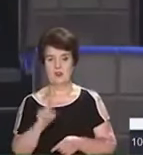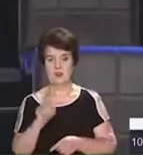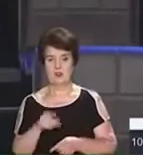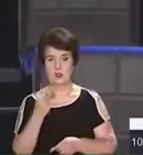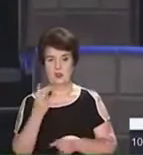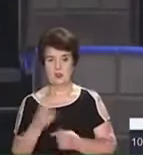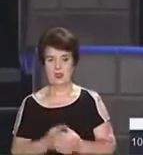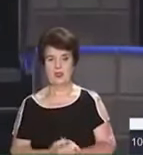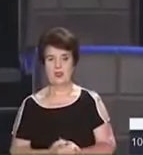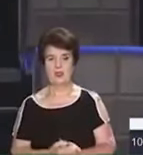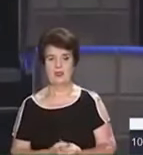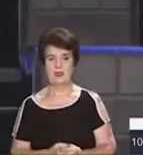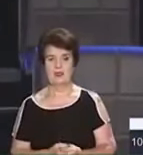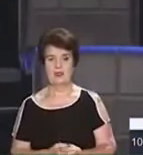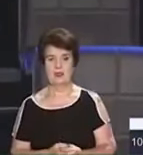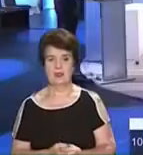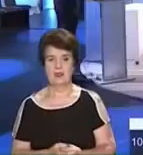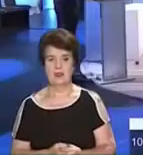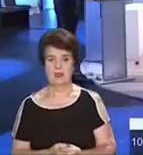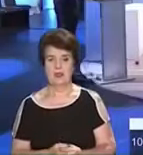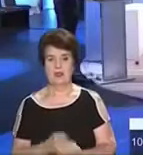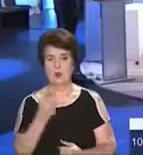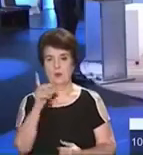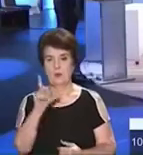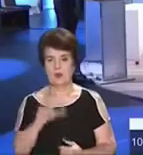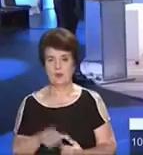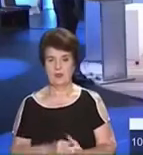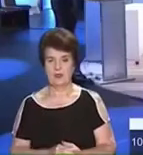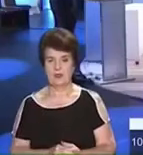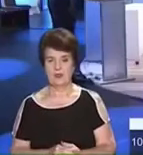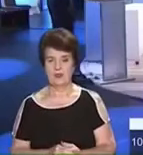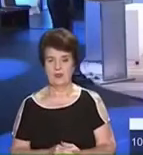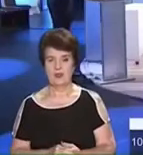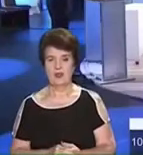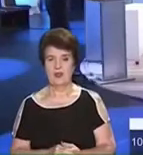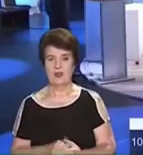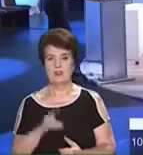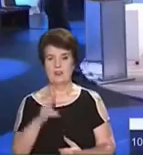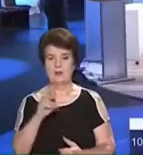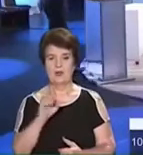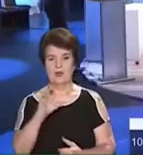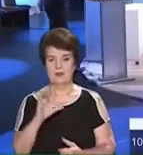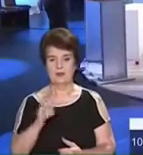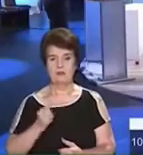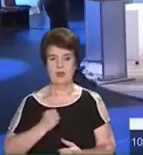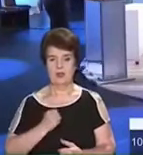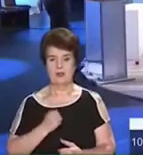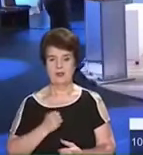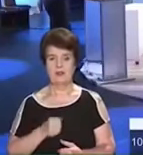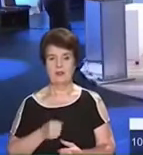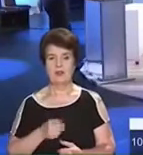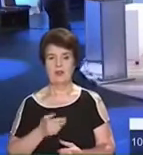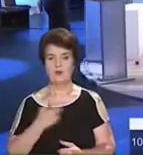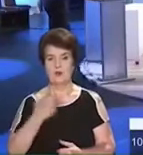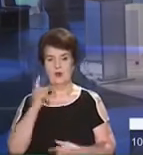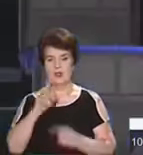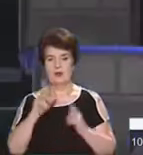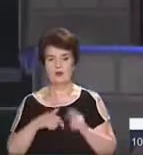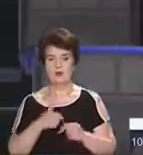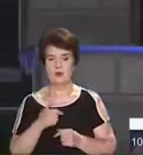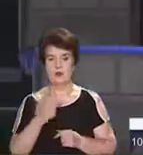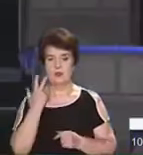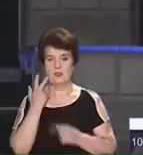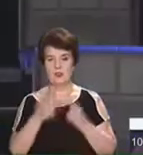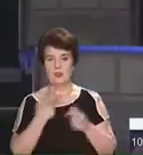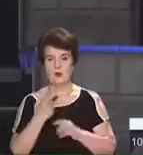6 долл персоне шипастым пока ты из тика но им студента да у нас идентифик